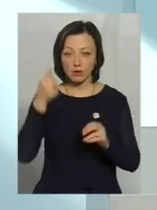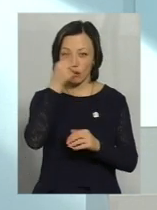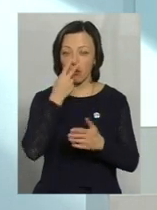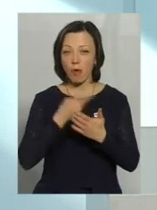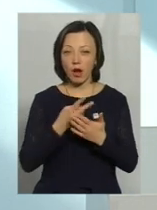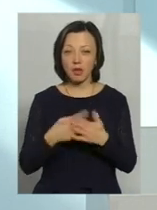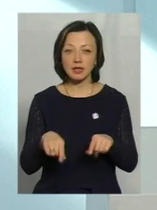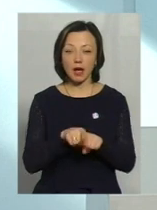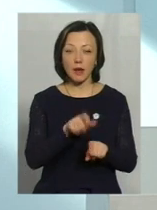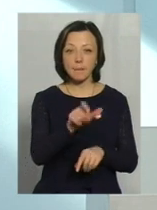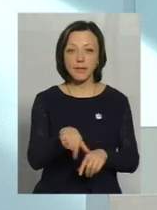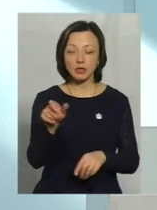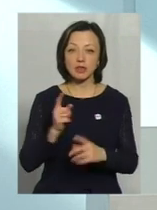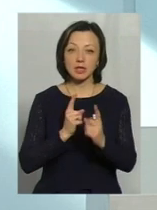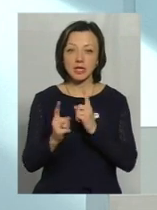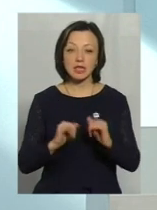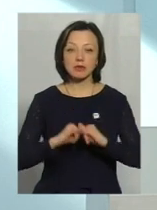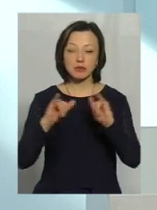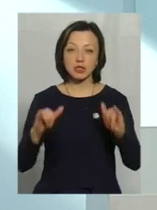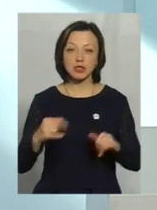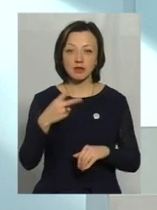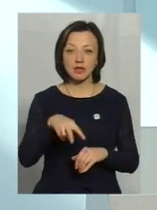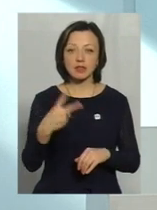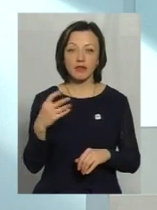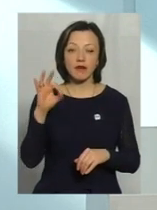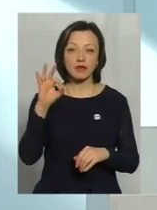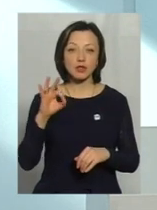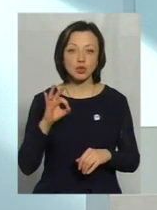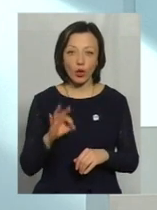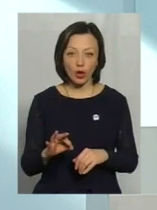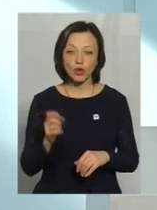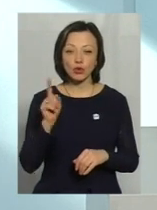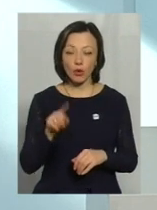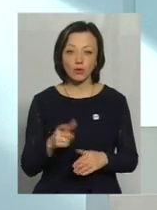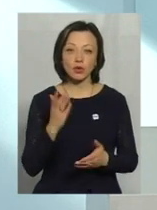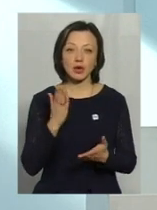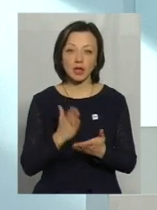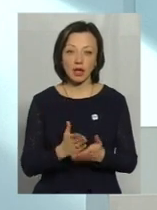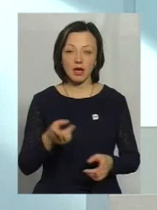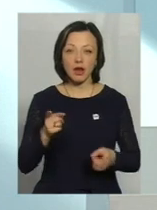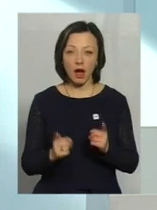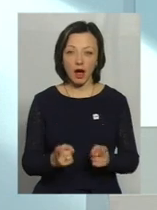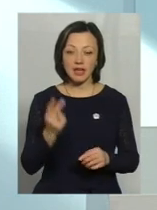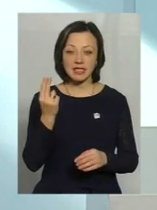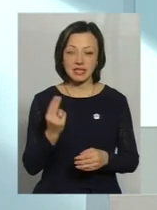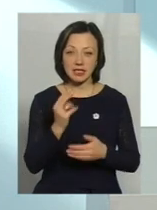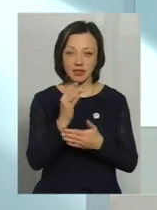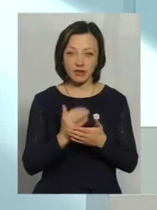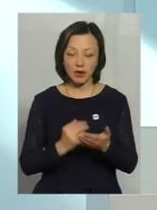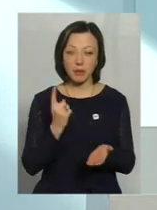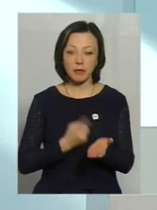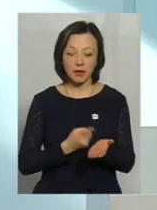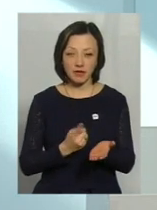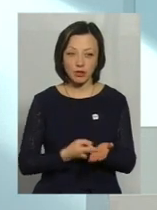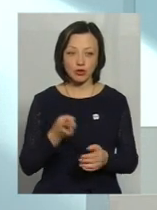що такий пасажиропоток збільшився на 22%. Тобто є реальні цифри, які підтверджують